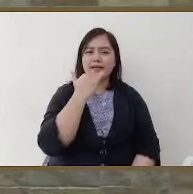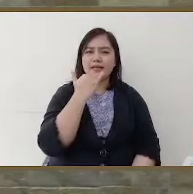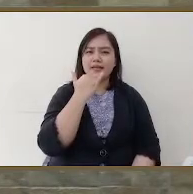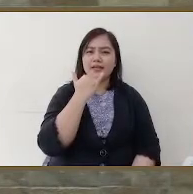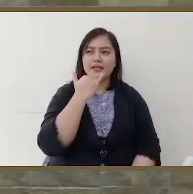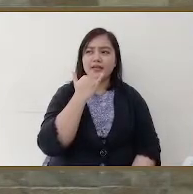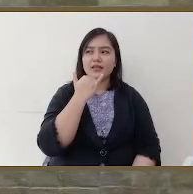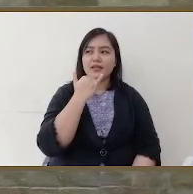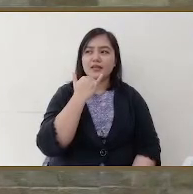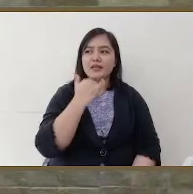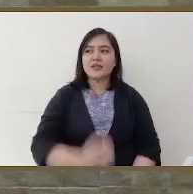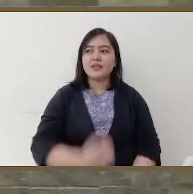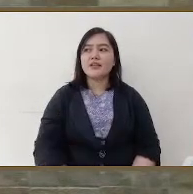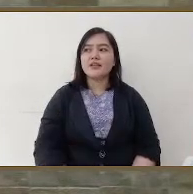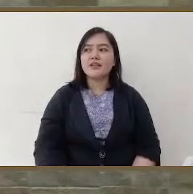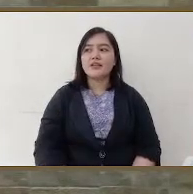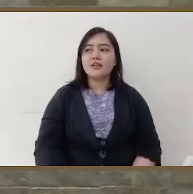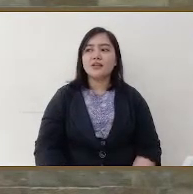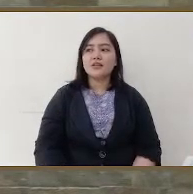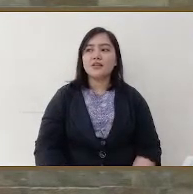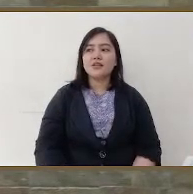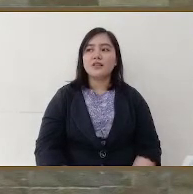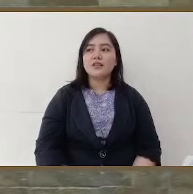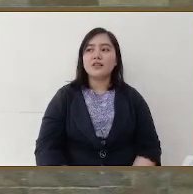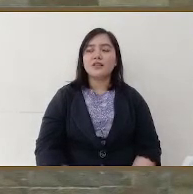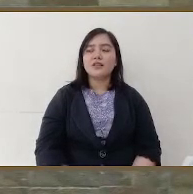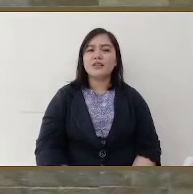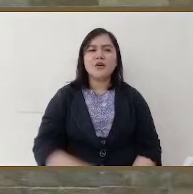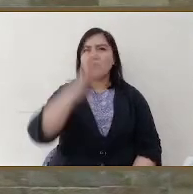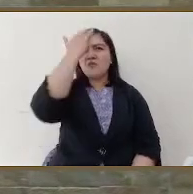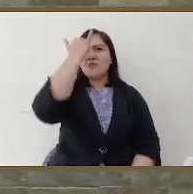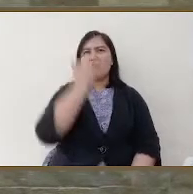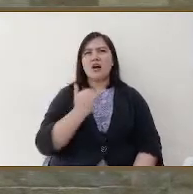bakit pag-uwi ko, sabihin mo na naman, umuwi ka pa?